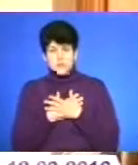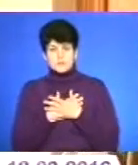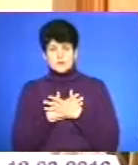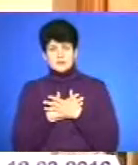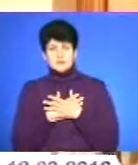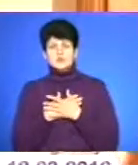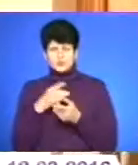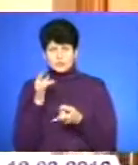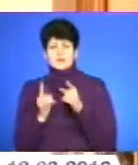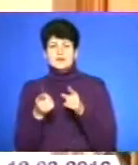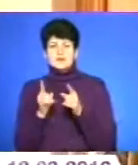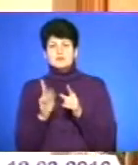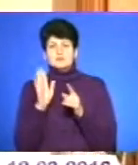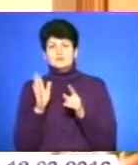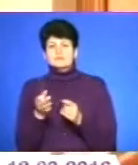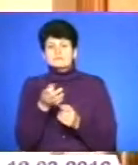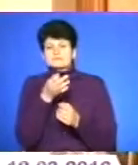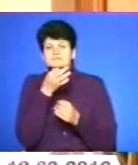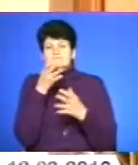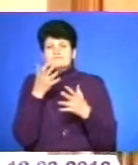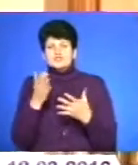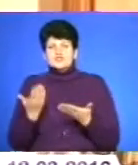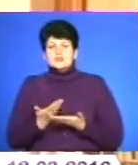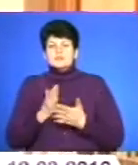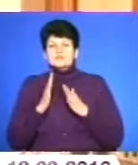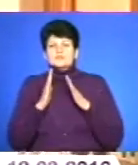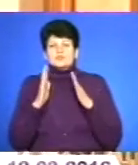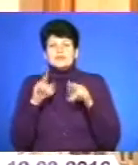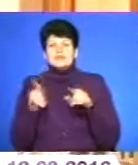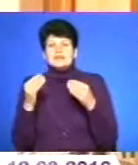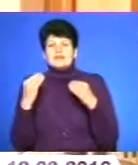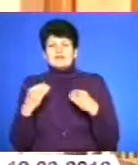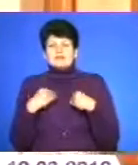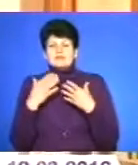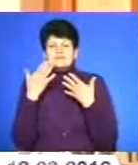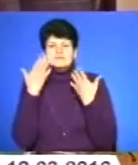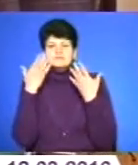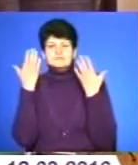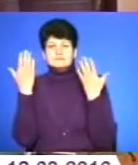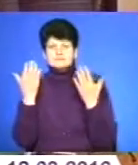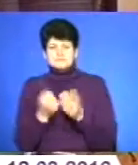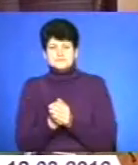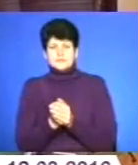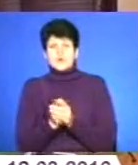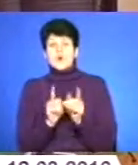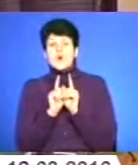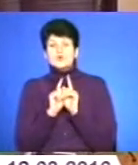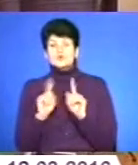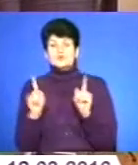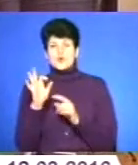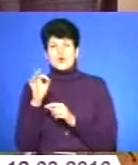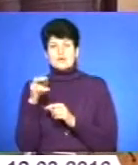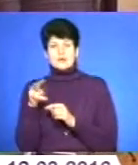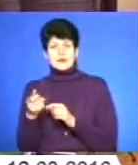от дійсно ви цим будете захоплюватись, будете цим жити, це все буде даватись набагато вам легше. Особисто Олег, колись,